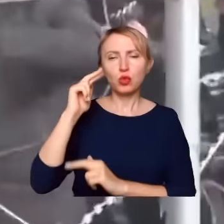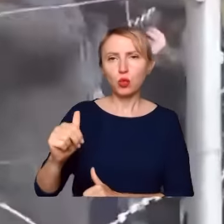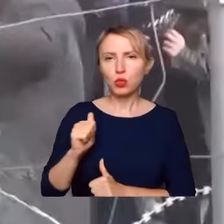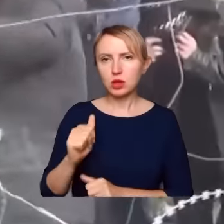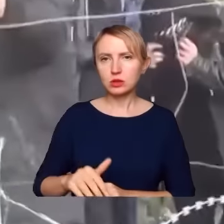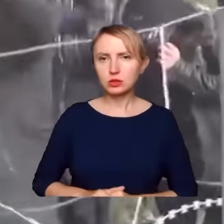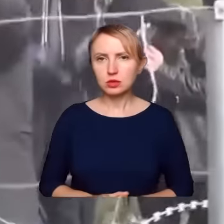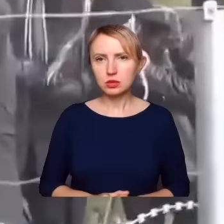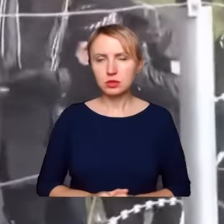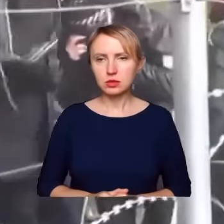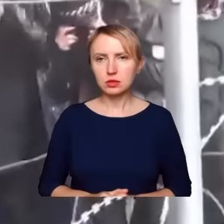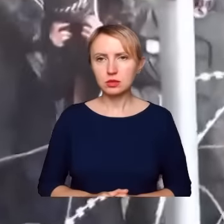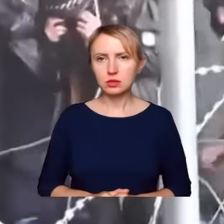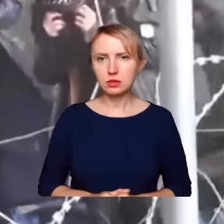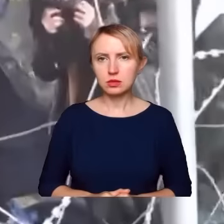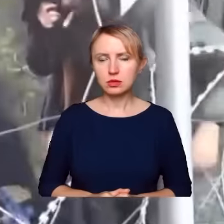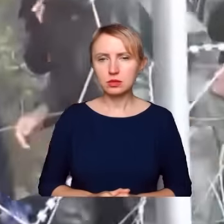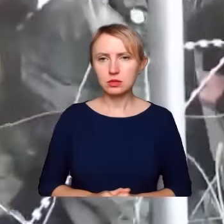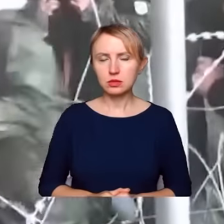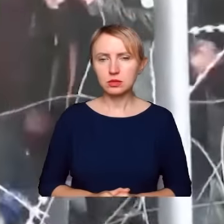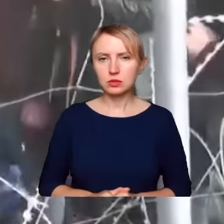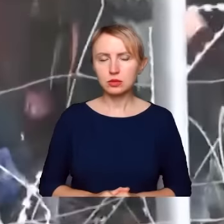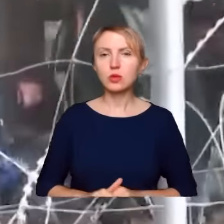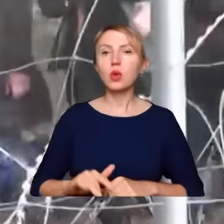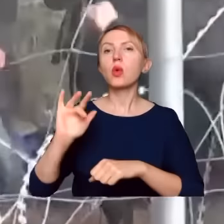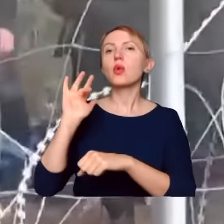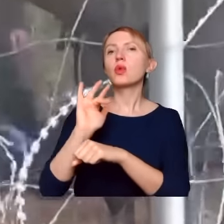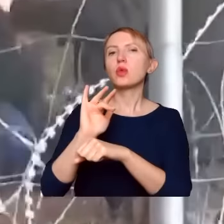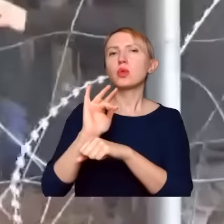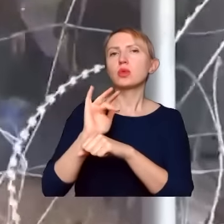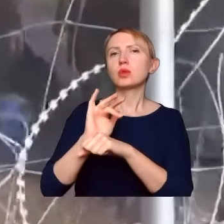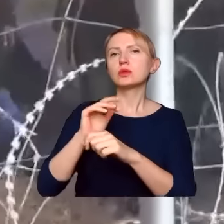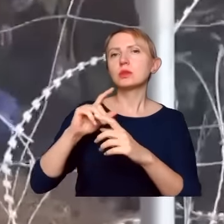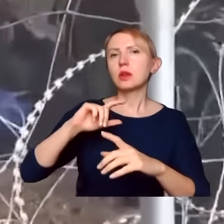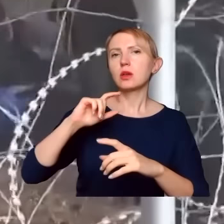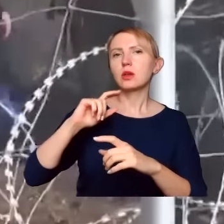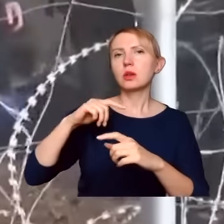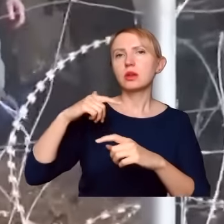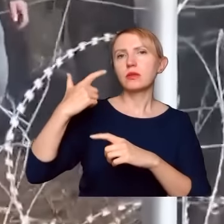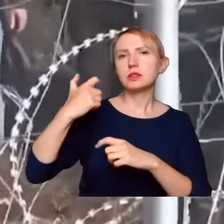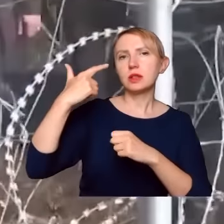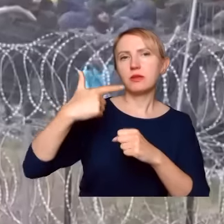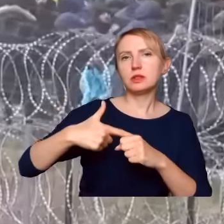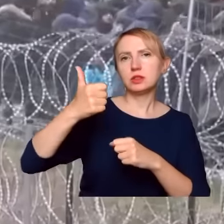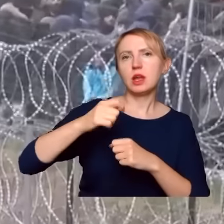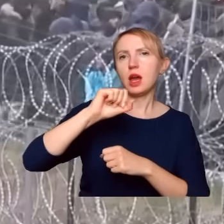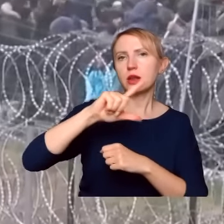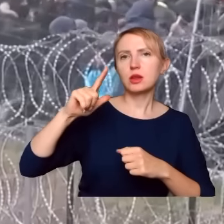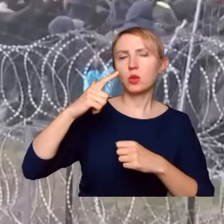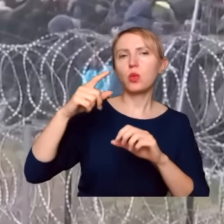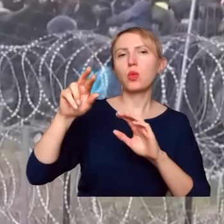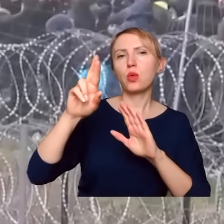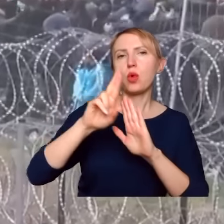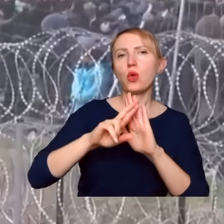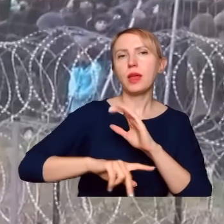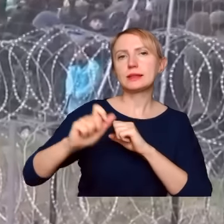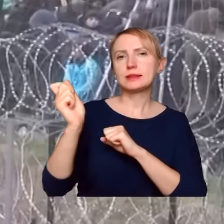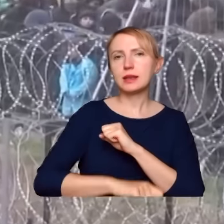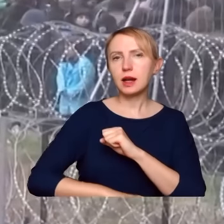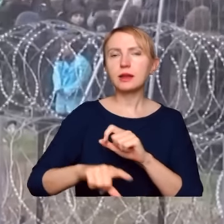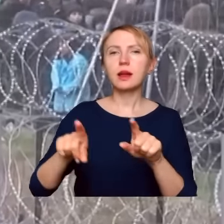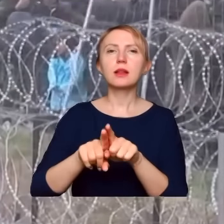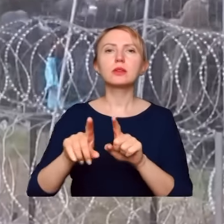którym przedstawiono zarzut z artykułu 231 kodeksu karnego, a opis tego zarzutu był spłycony